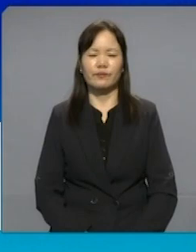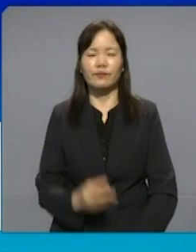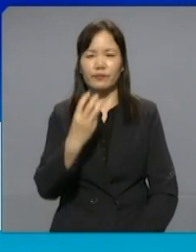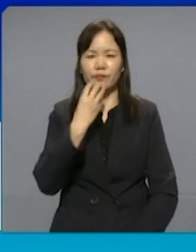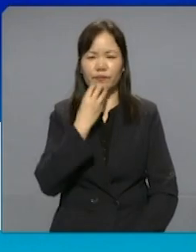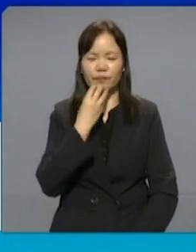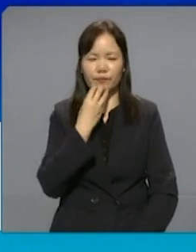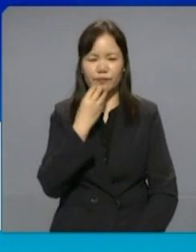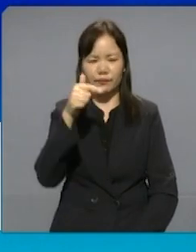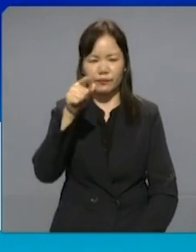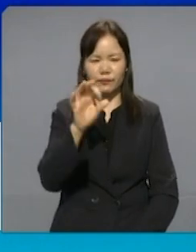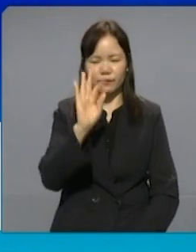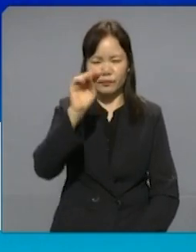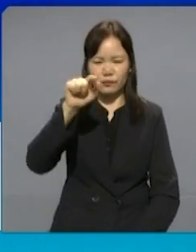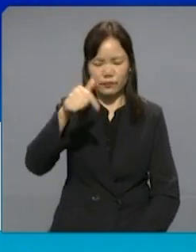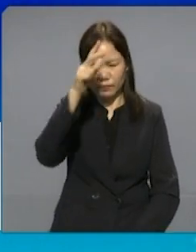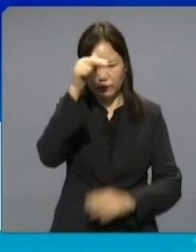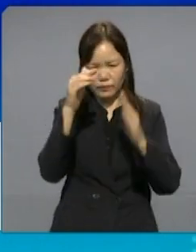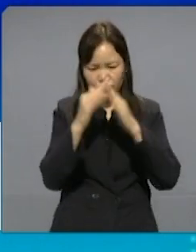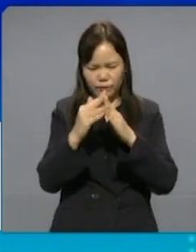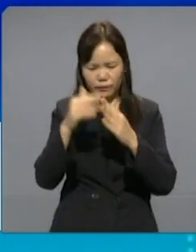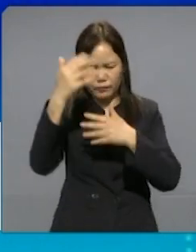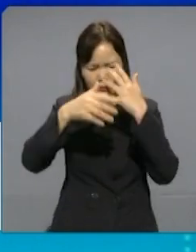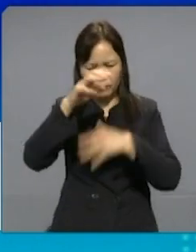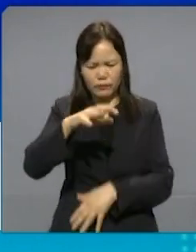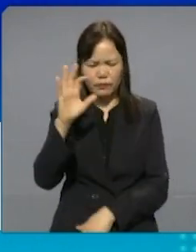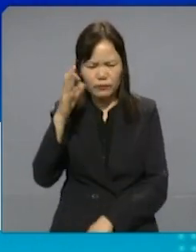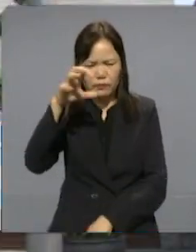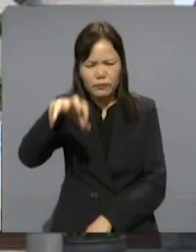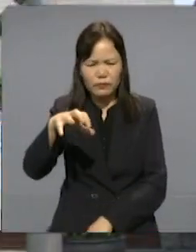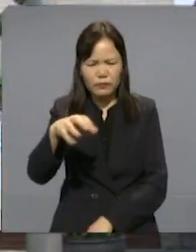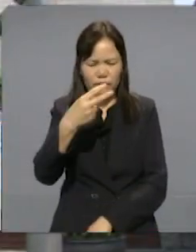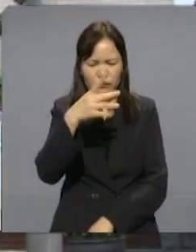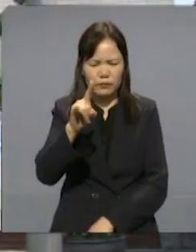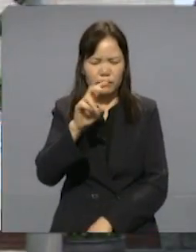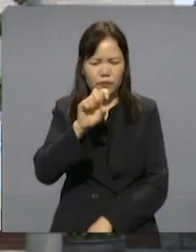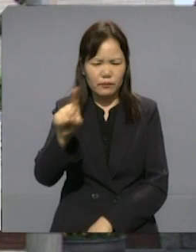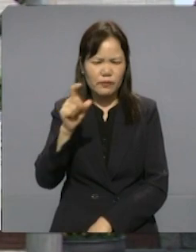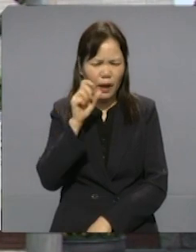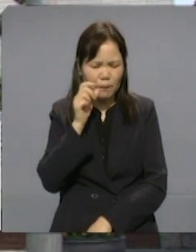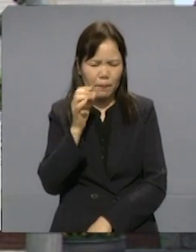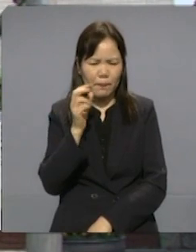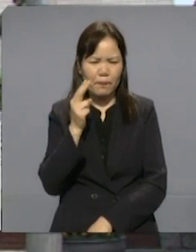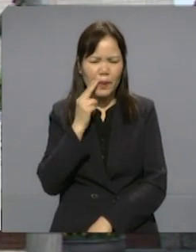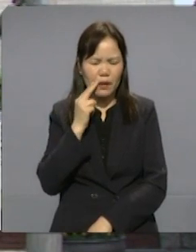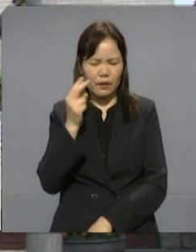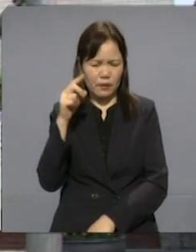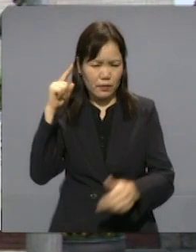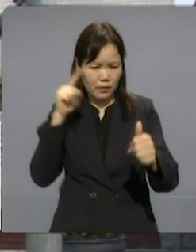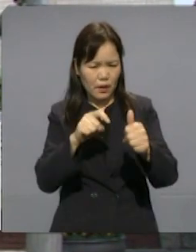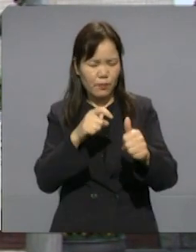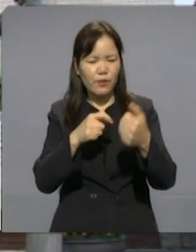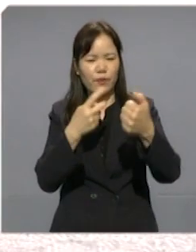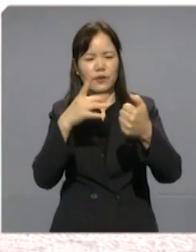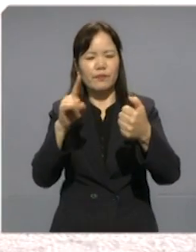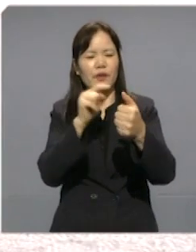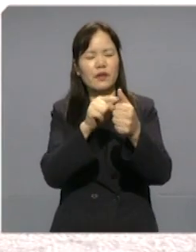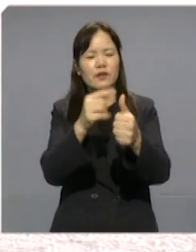서울 강북경찰서는 영화관 화장실에서 대마초를 피운 혐의로 52살 A씨를 붙잡아 조사 중입니다.